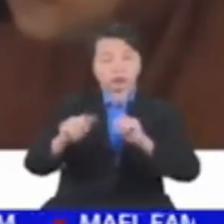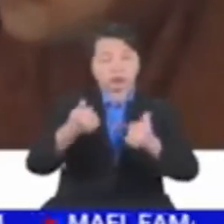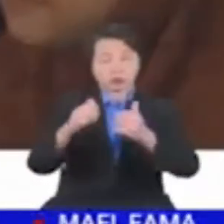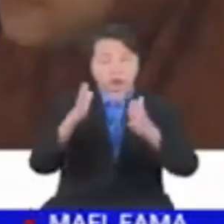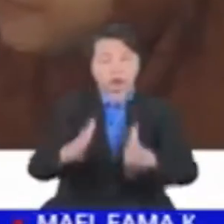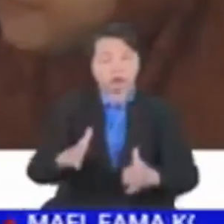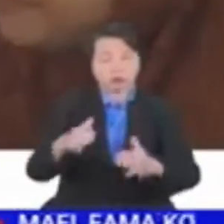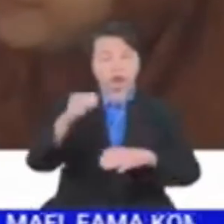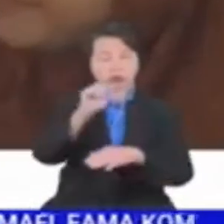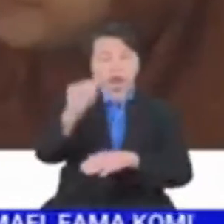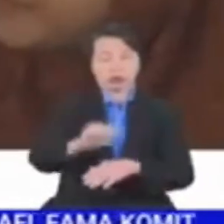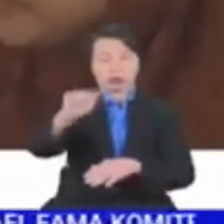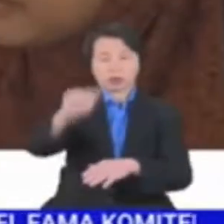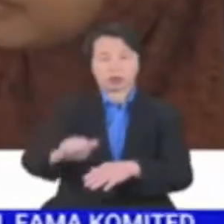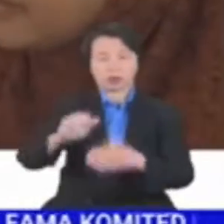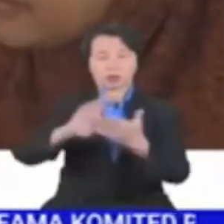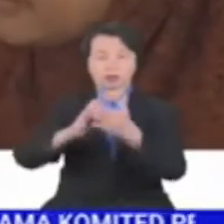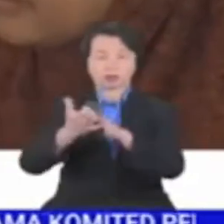at Community.